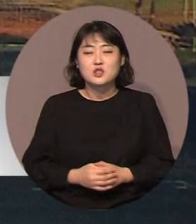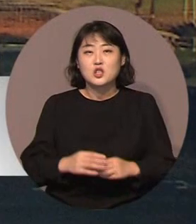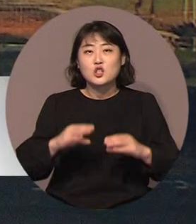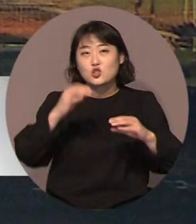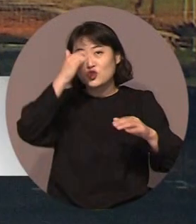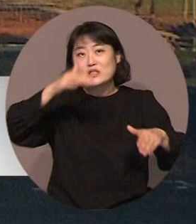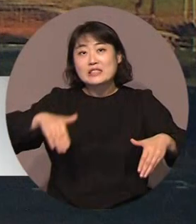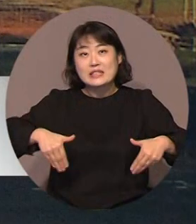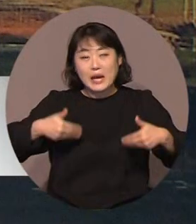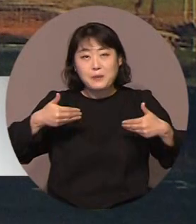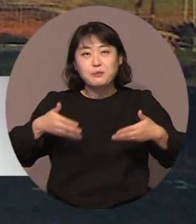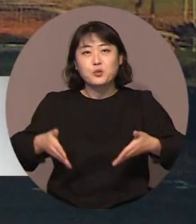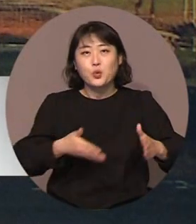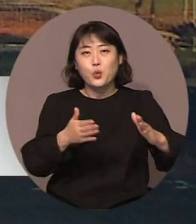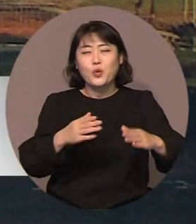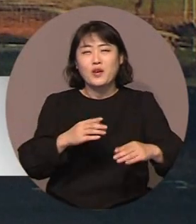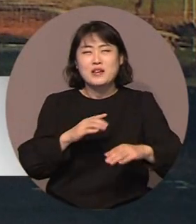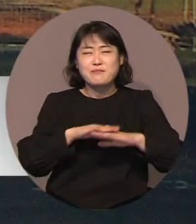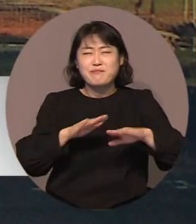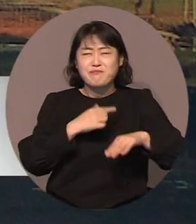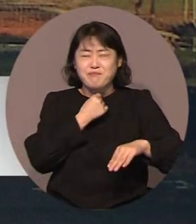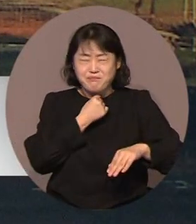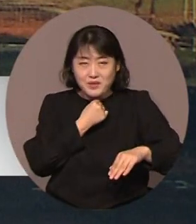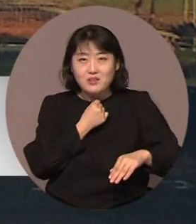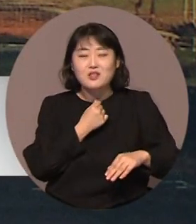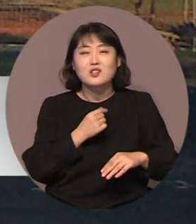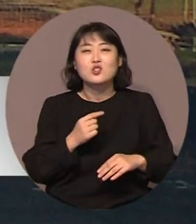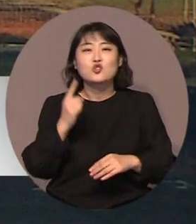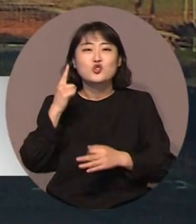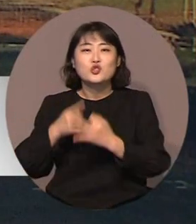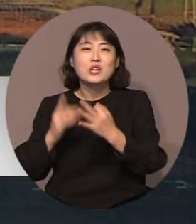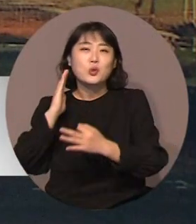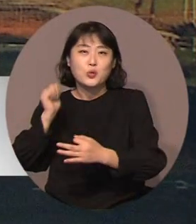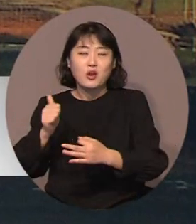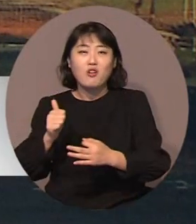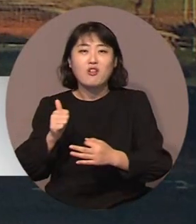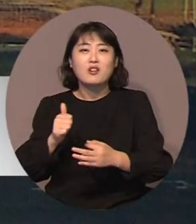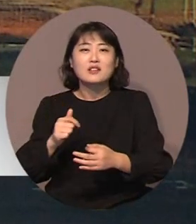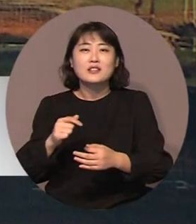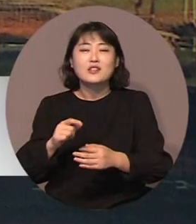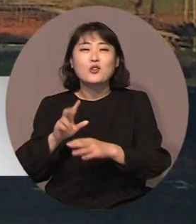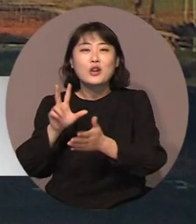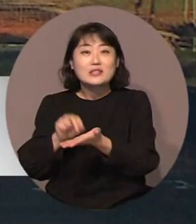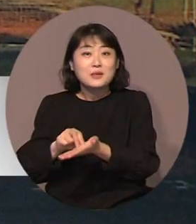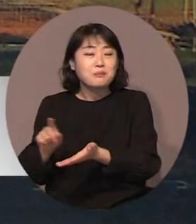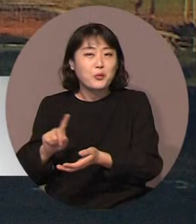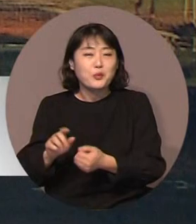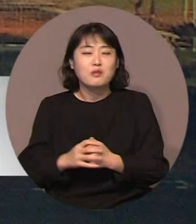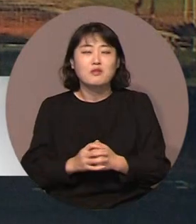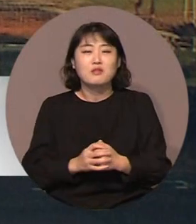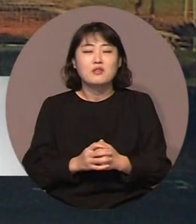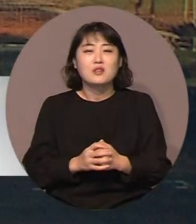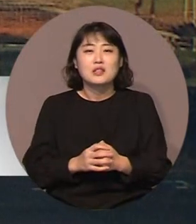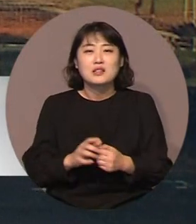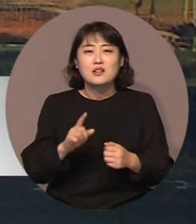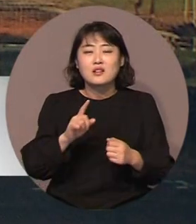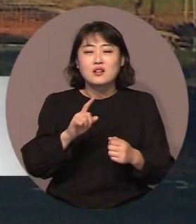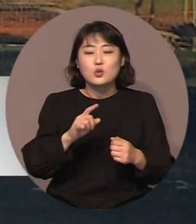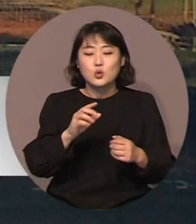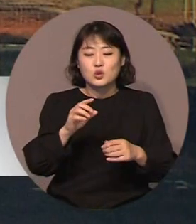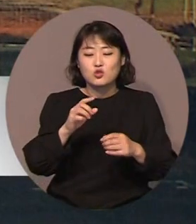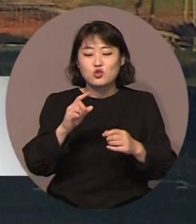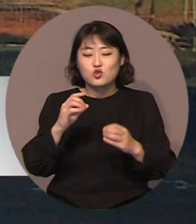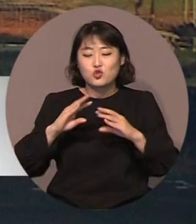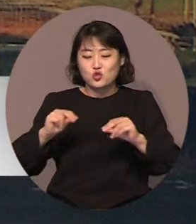충남도의 수건이자 윤석열 대통령의 공약이었던 육군사관학교 논산 이전에 대해 이종섭 국방부 장관이 거듭